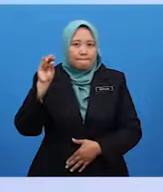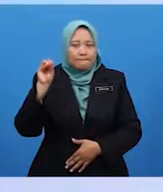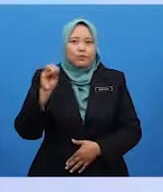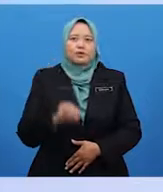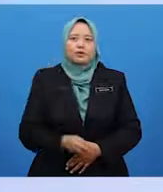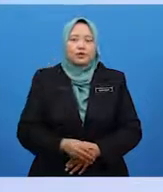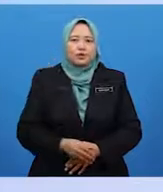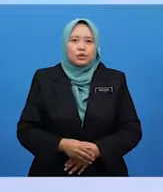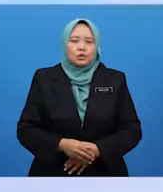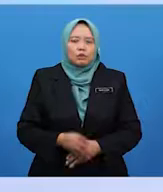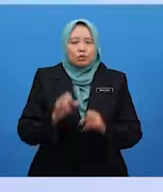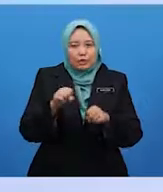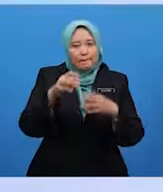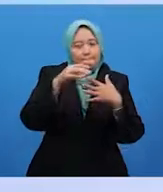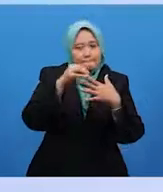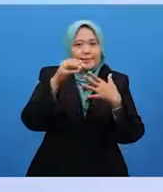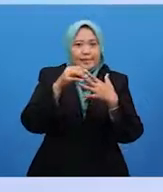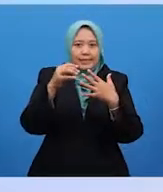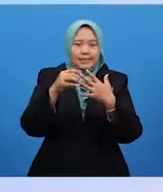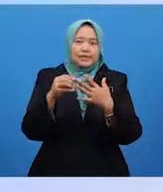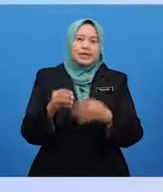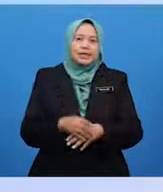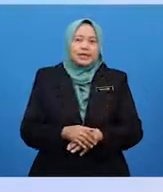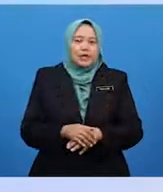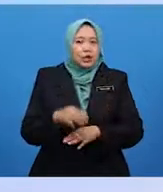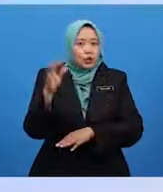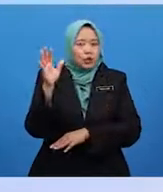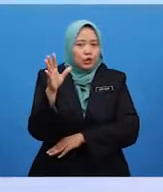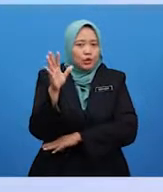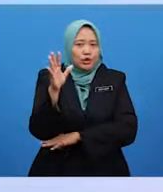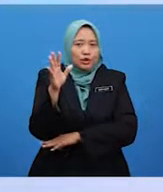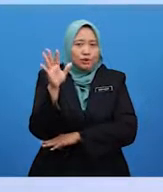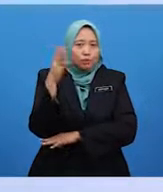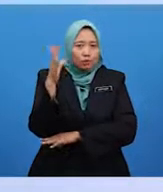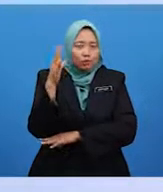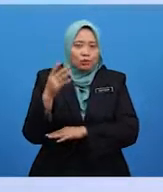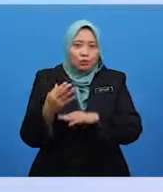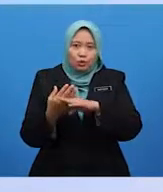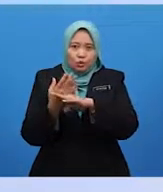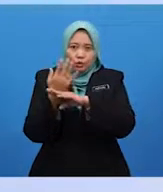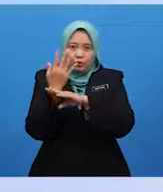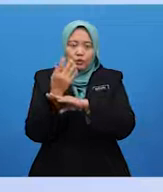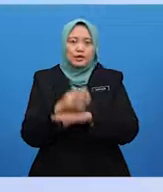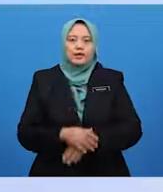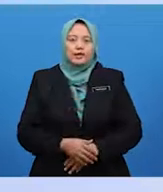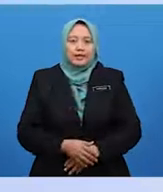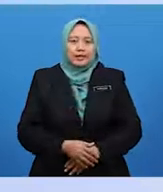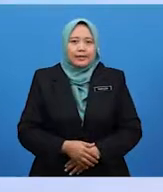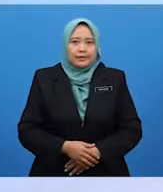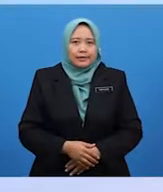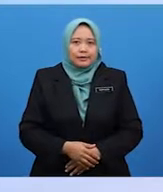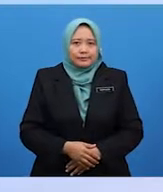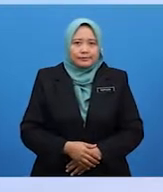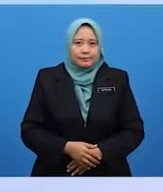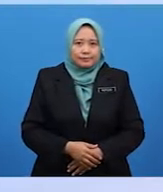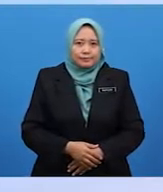saiz, jenis dan warna amat penting. Pemilihan tumbuhan juga bergantung pada tema dan konsep taman yang telah